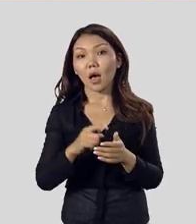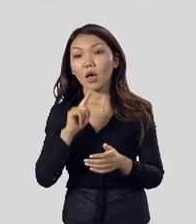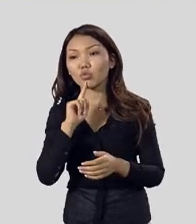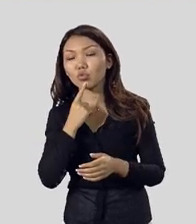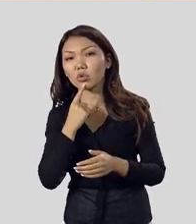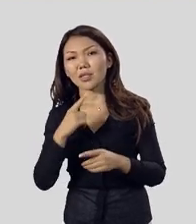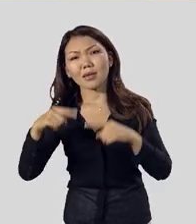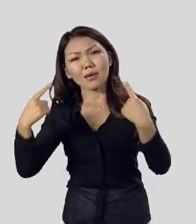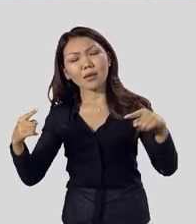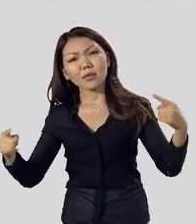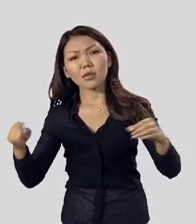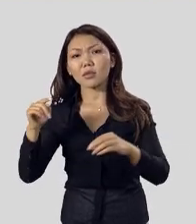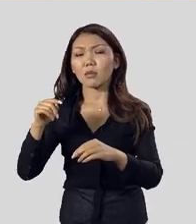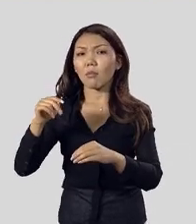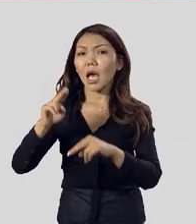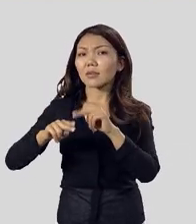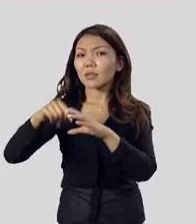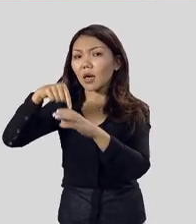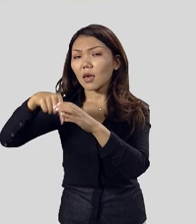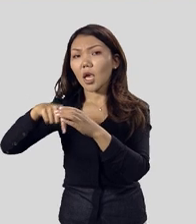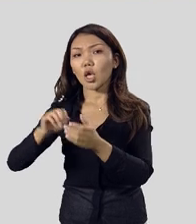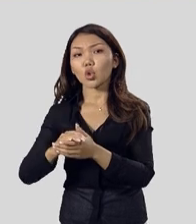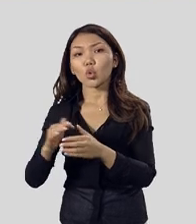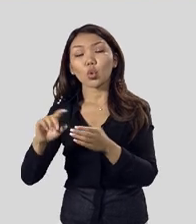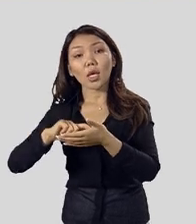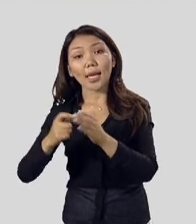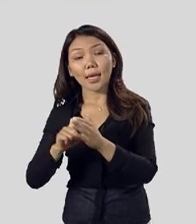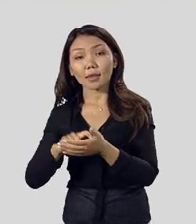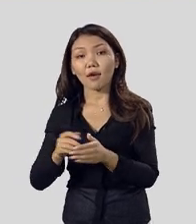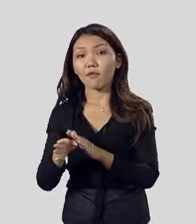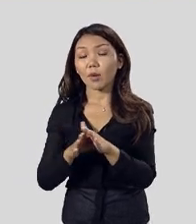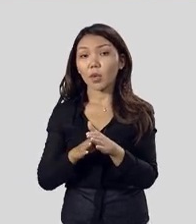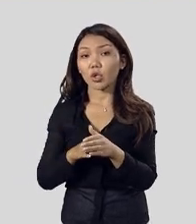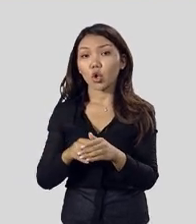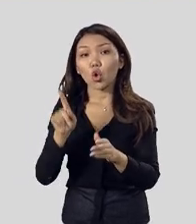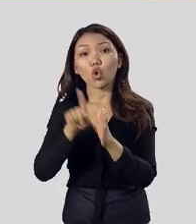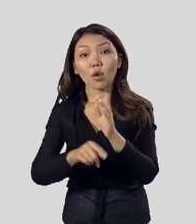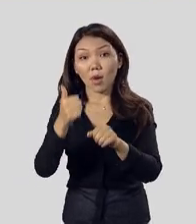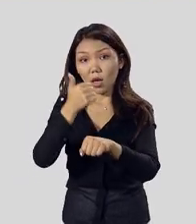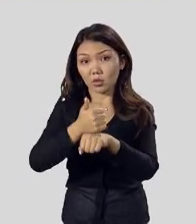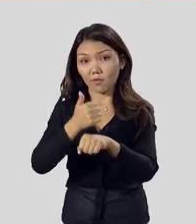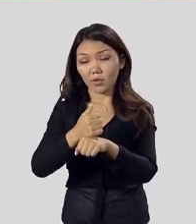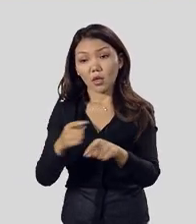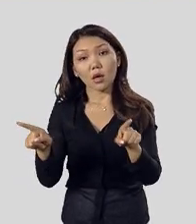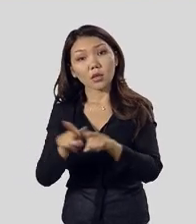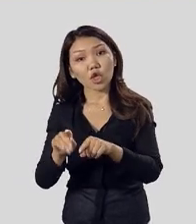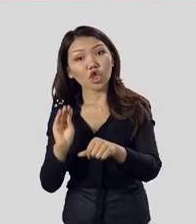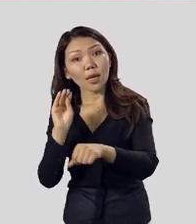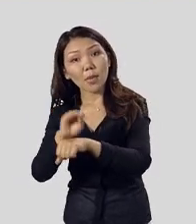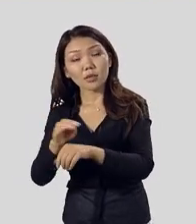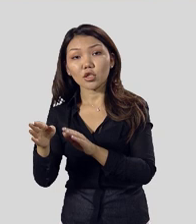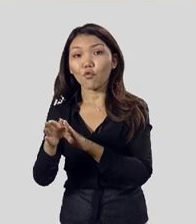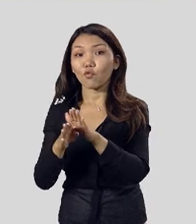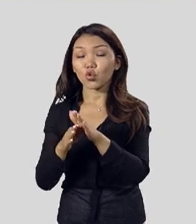различных построению клеток выполняющих кроме основных и дополнительные функции у растения